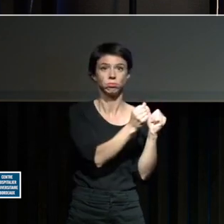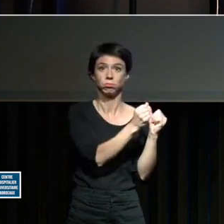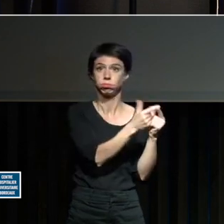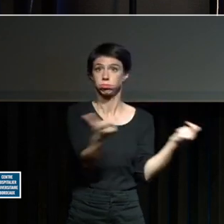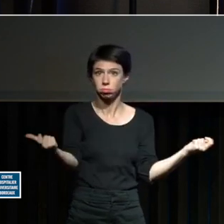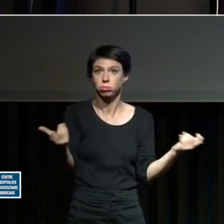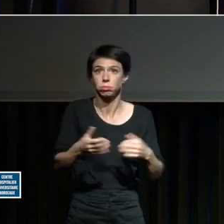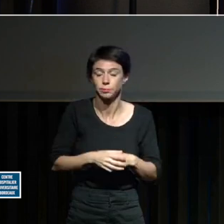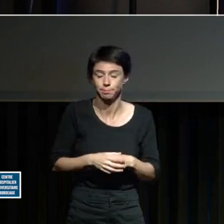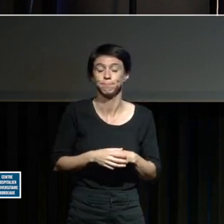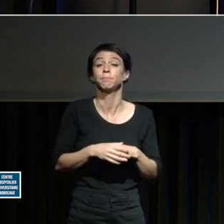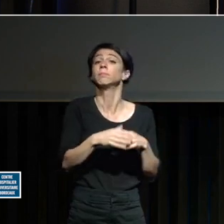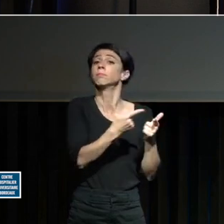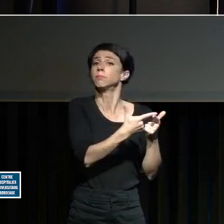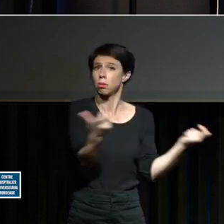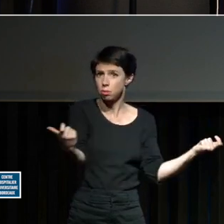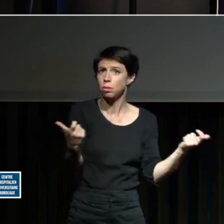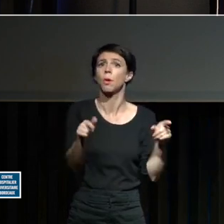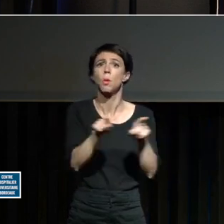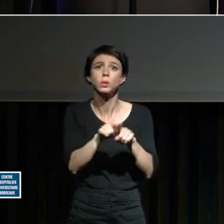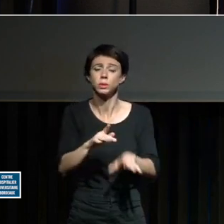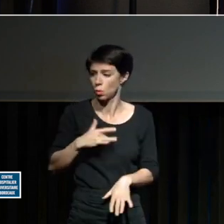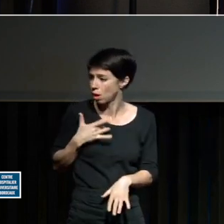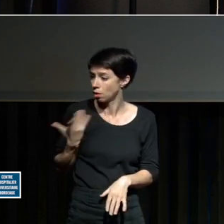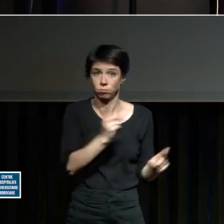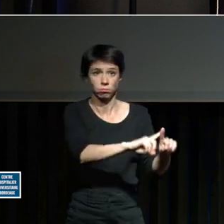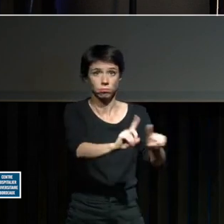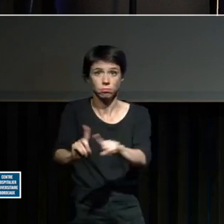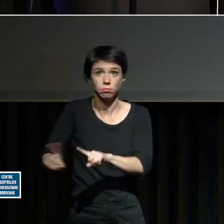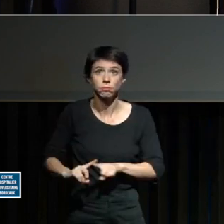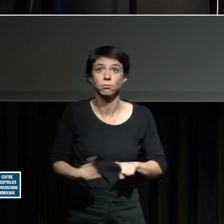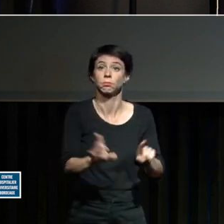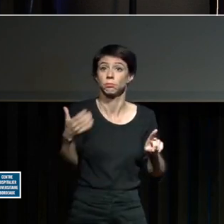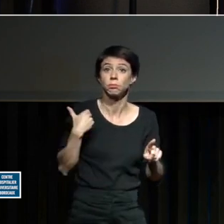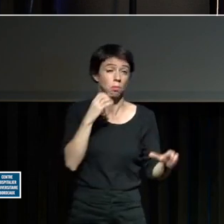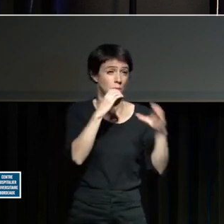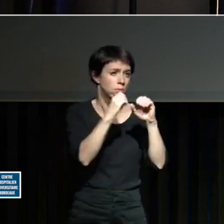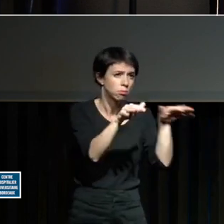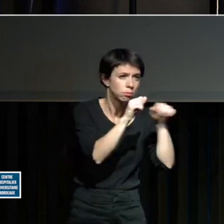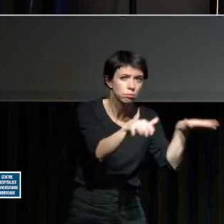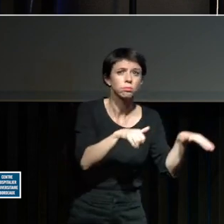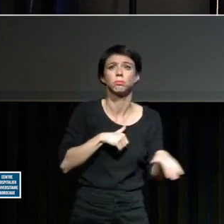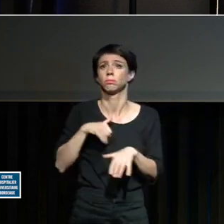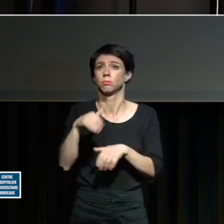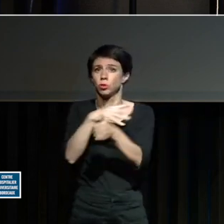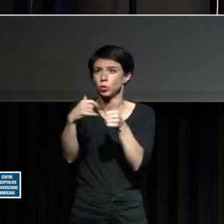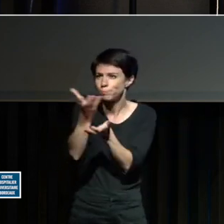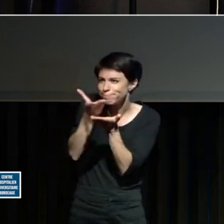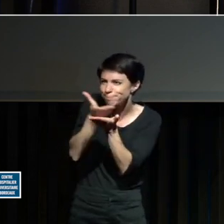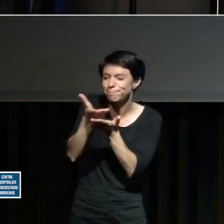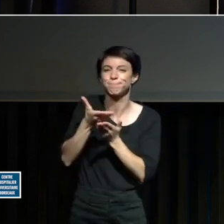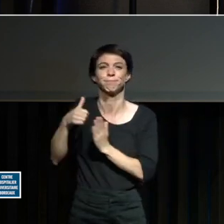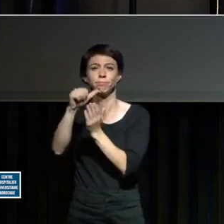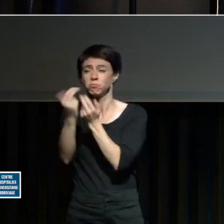de nombreuses fonctions liées à des outils de communication, de médias sociaux, de messagerie, d'accès à la culture,